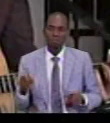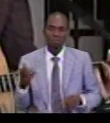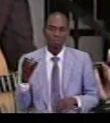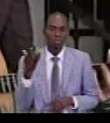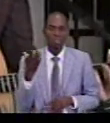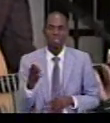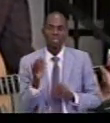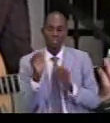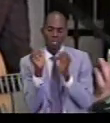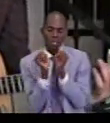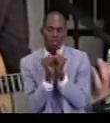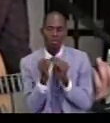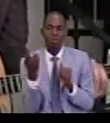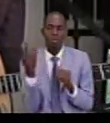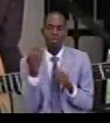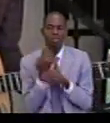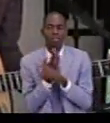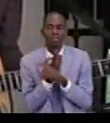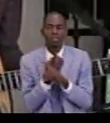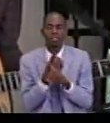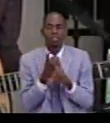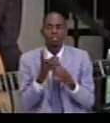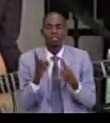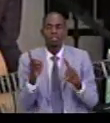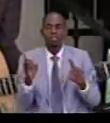Les captifs furent